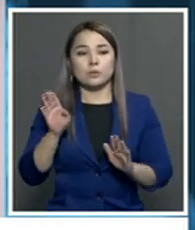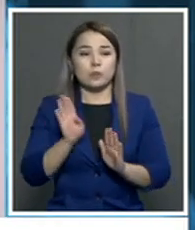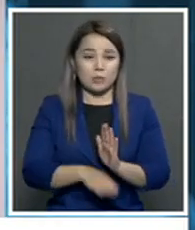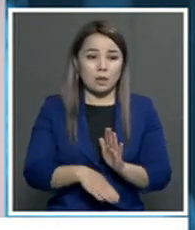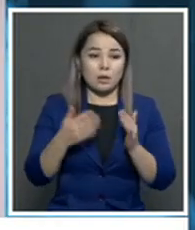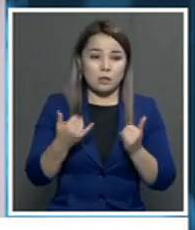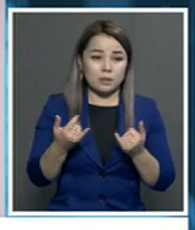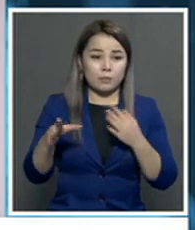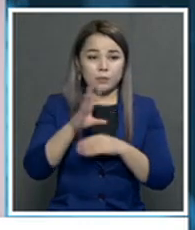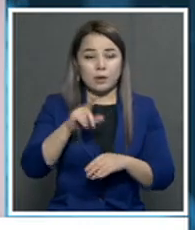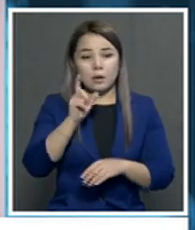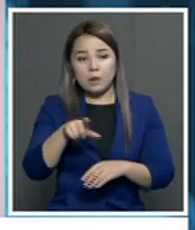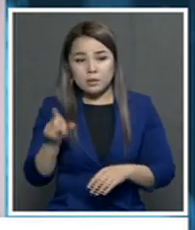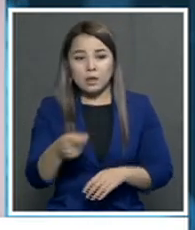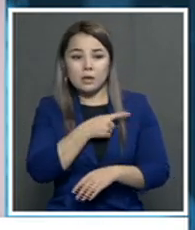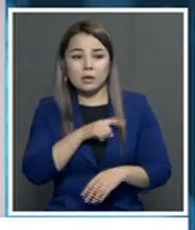Сондықтан барлық халықты